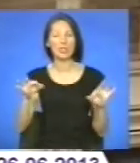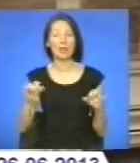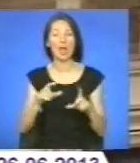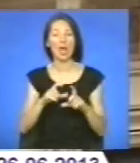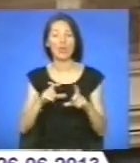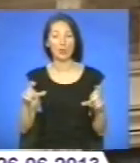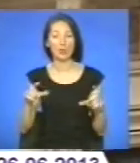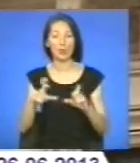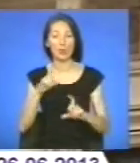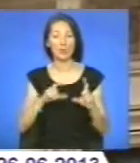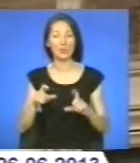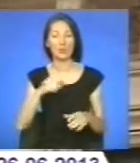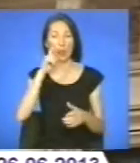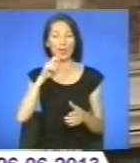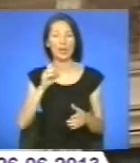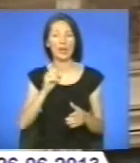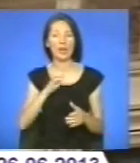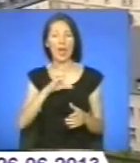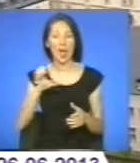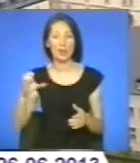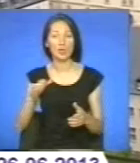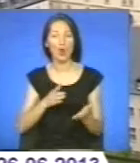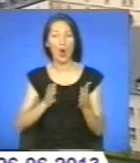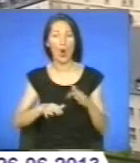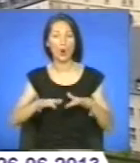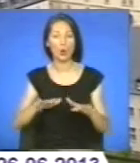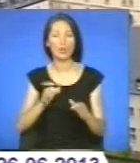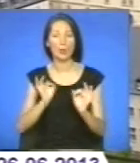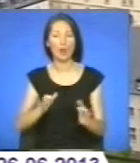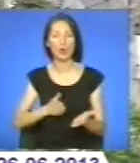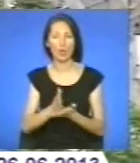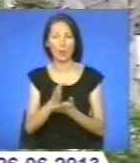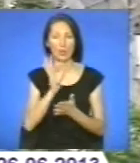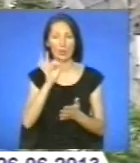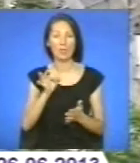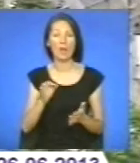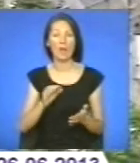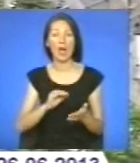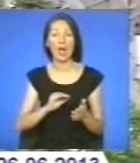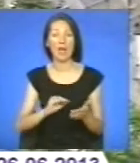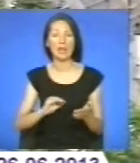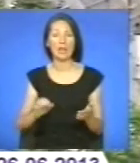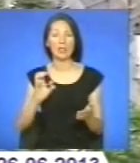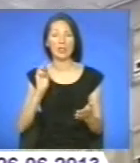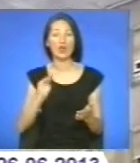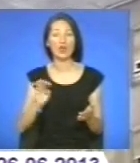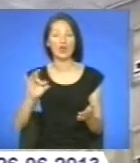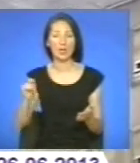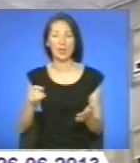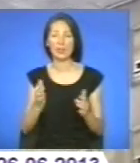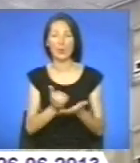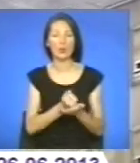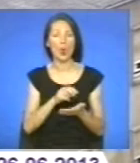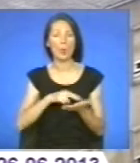ЄС рухаються у правильному напрямку, наголосив єврокомісар Штефан Фюле. Однак запасного плану нині не існує. Заради ухвалення